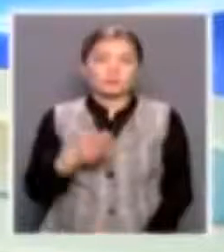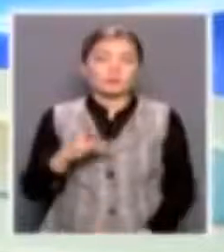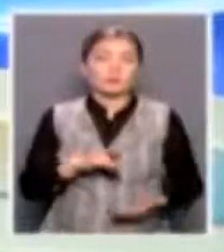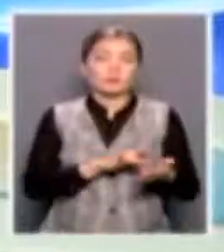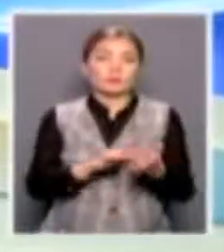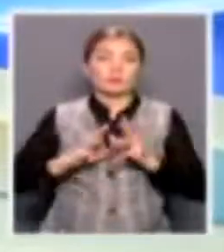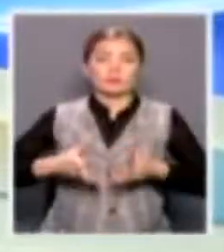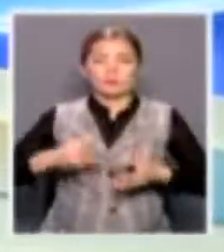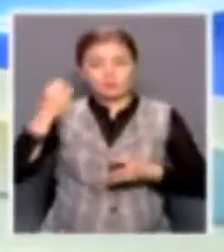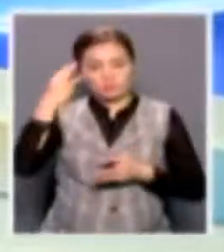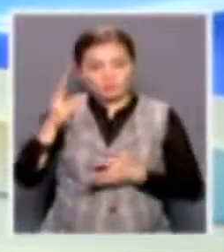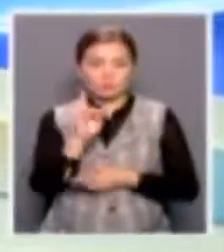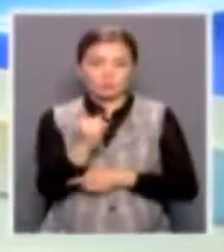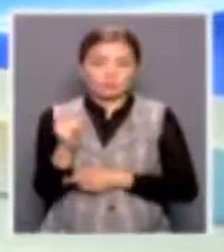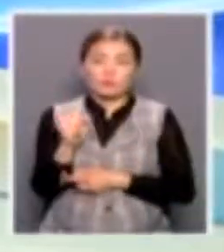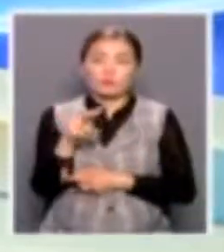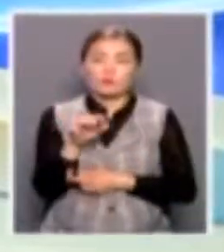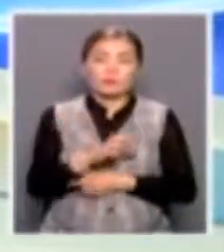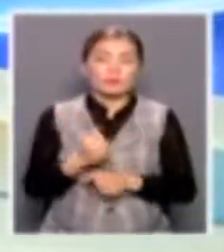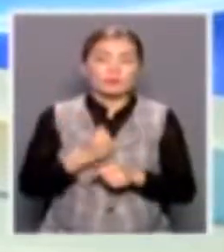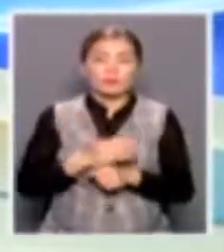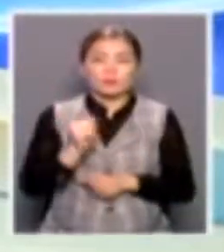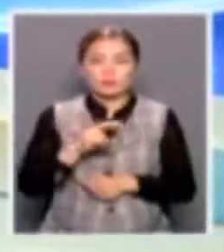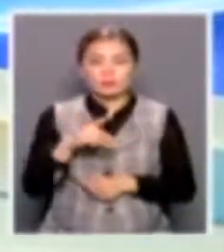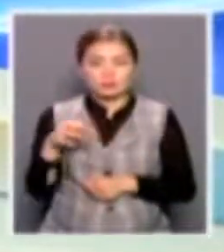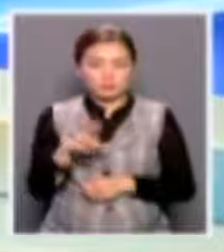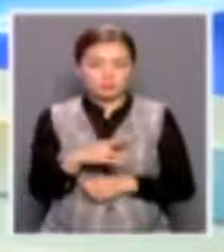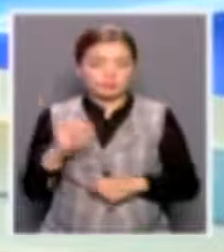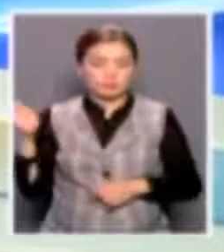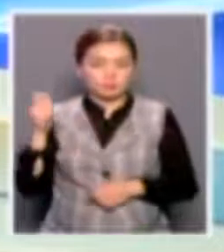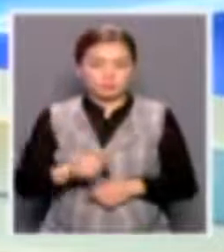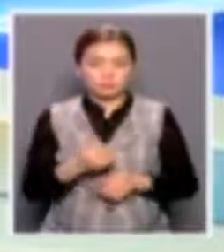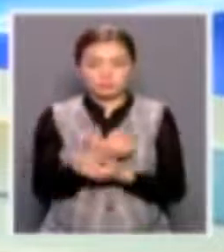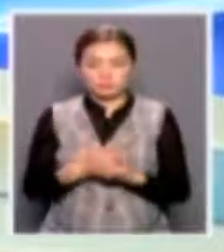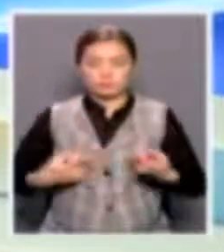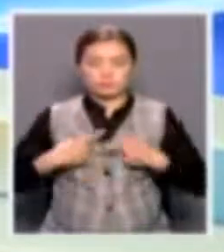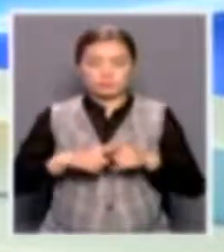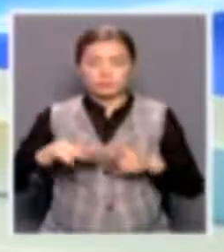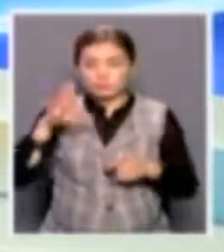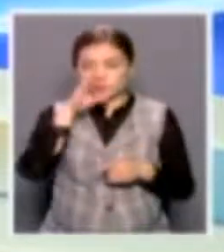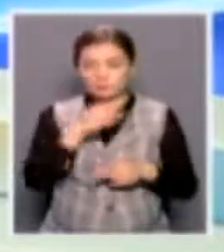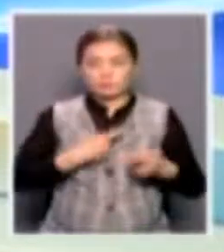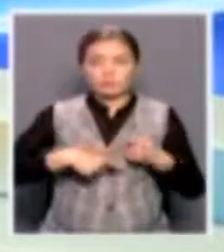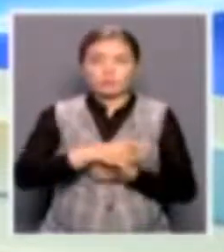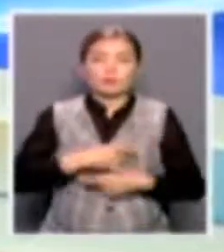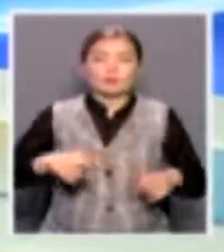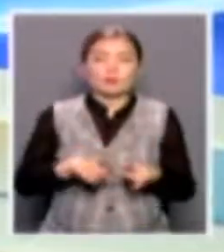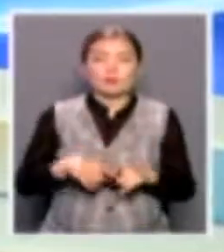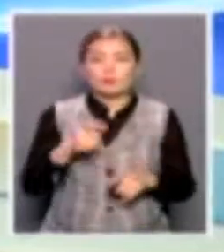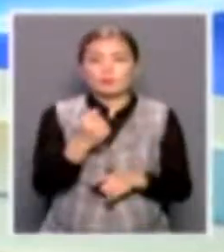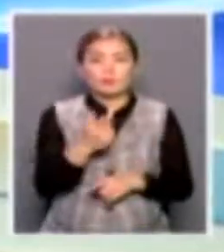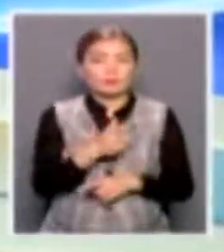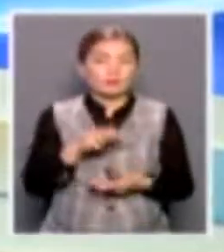Путешествие в мир текстильных кукол. Атырауский мастер Жания Есиркенгызы плетет разнообразные игрушки. В нашем регионе мало